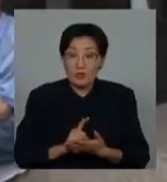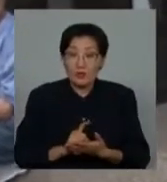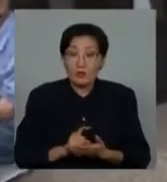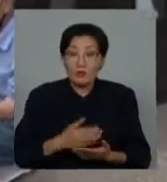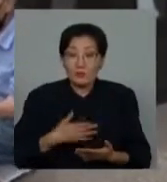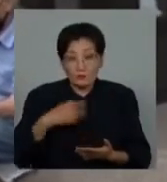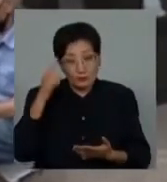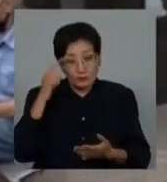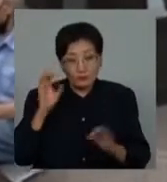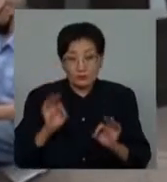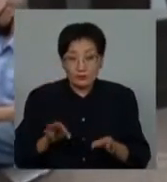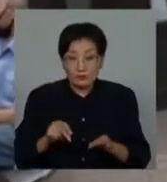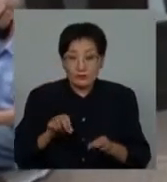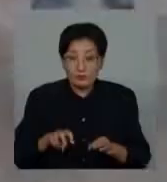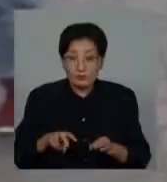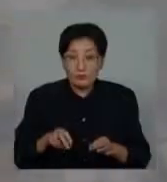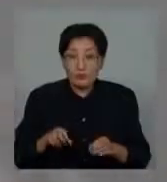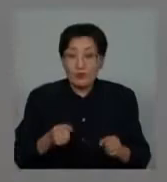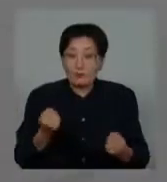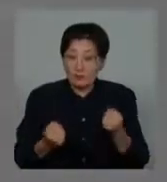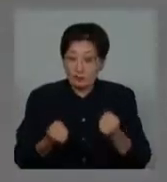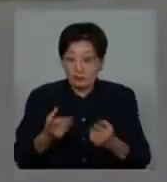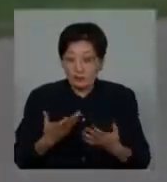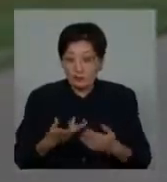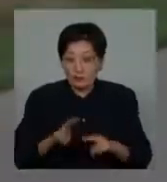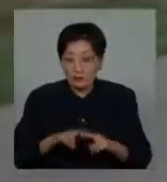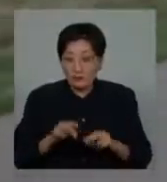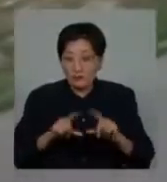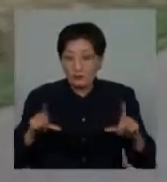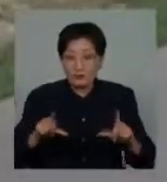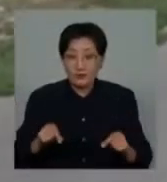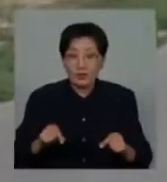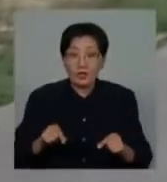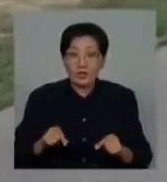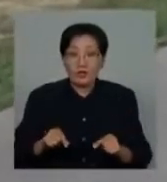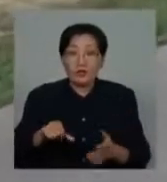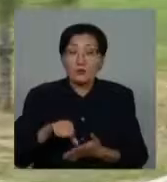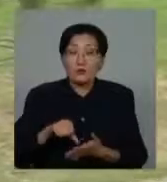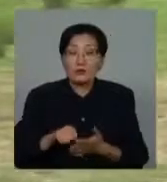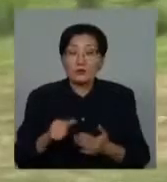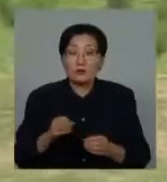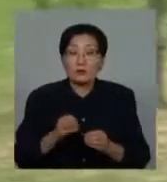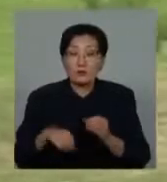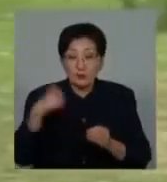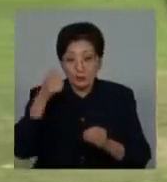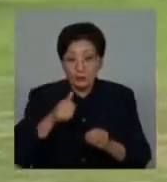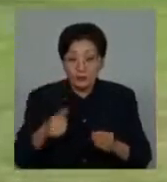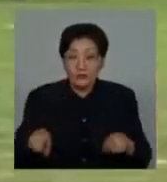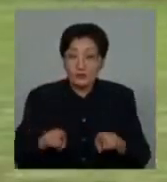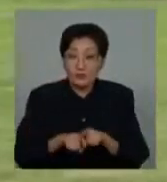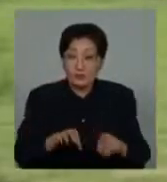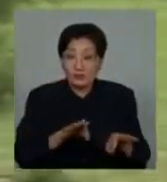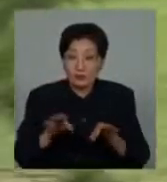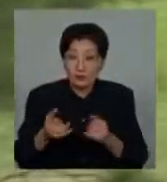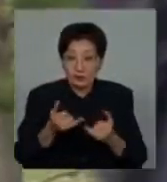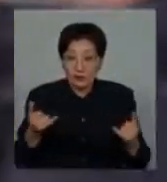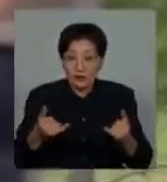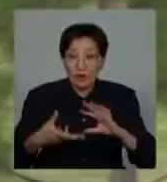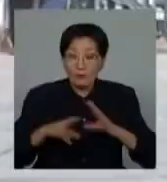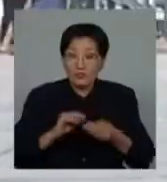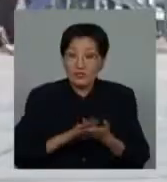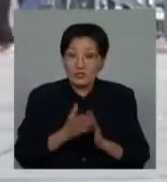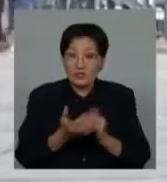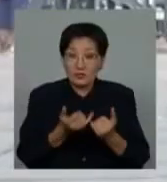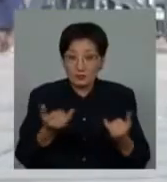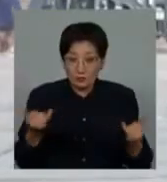меніңше жақсы, чем көліктерден көр. Қалалық мобильділік басқармасы өкілдері алдағы 10 жылда баламалы транспорт үшін бар жағдай